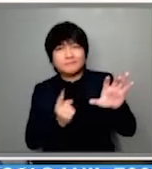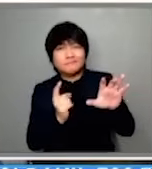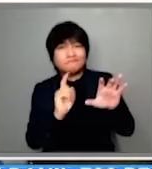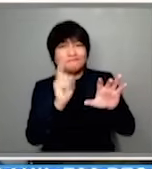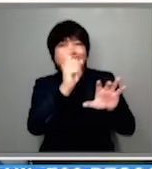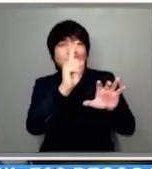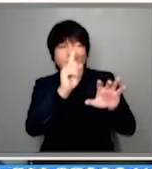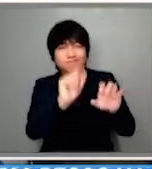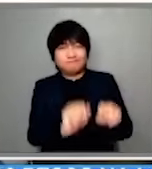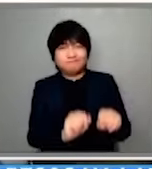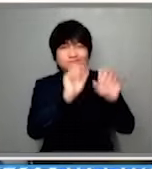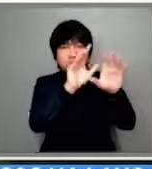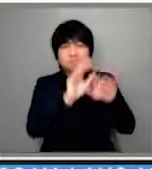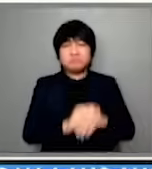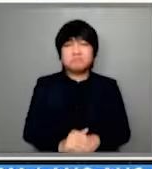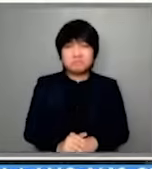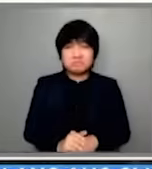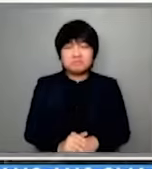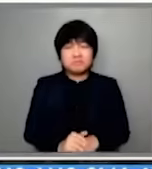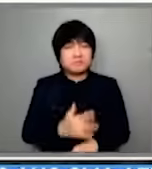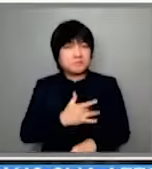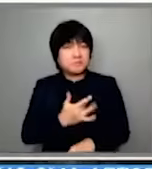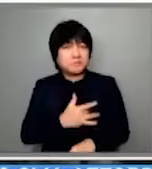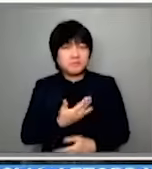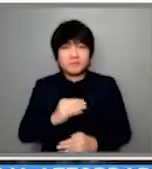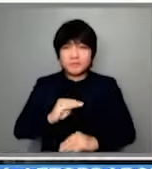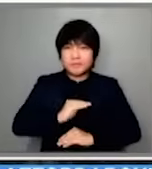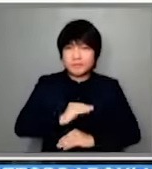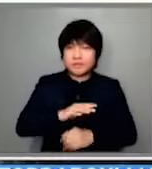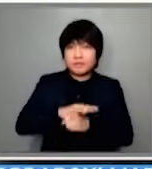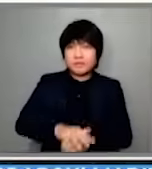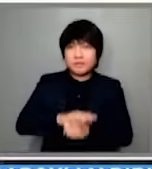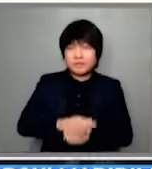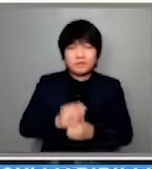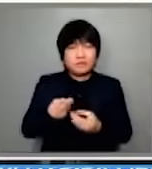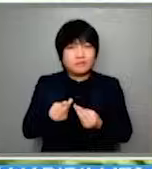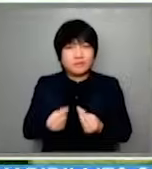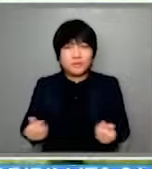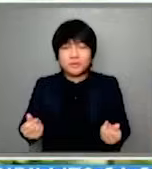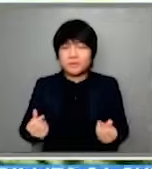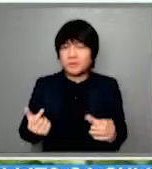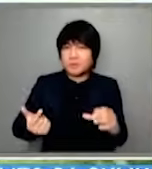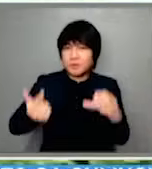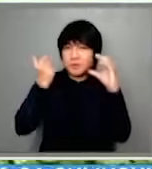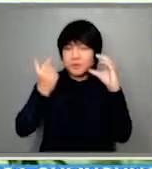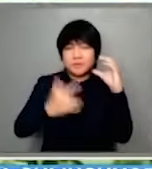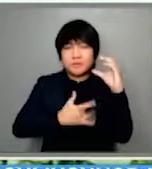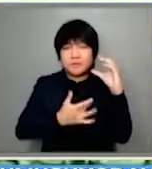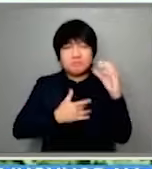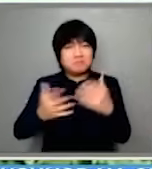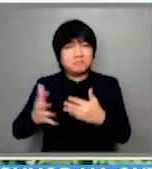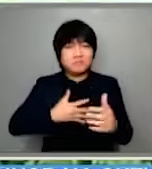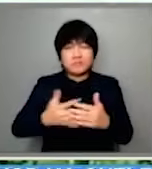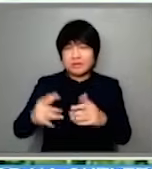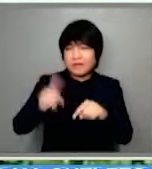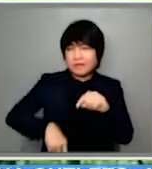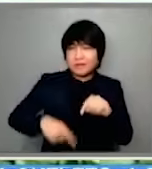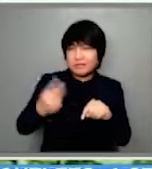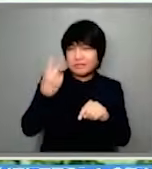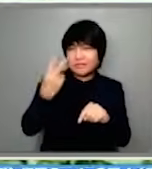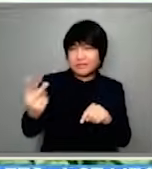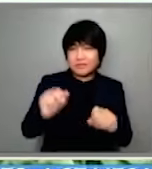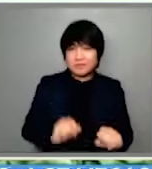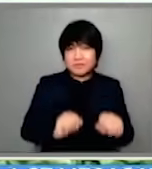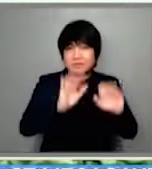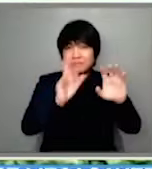nakaka-relieve po ng stress, nakaka-relax po. Hindi ko man nakikita na gamit yung mata, nakikita ko po